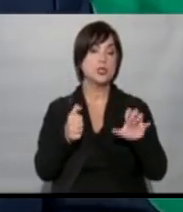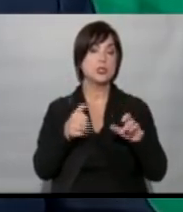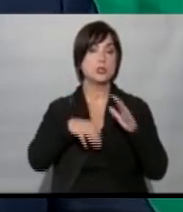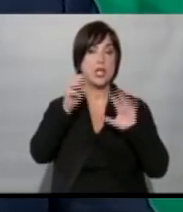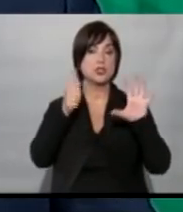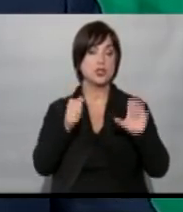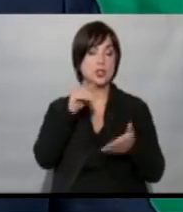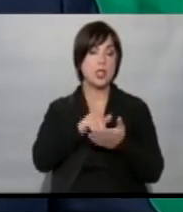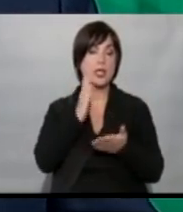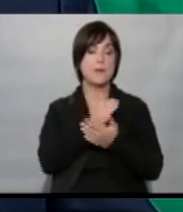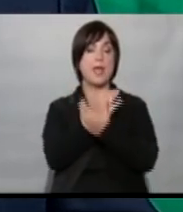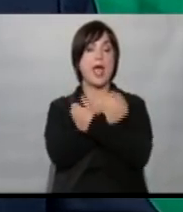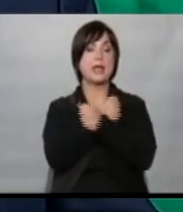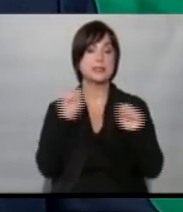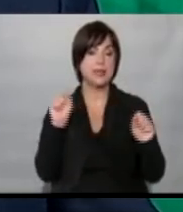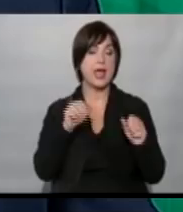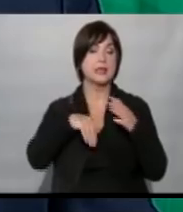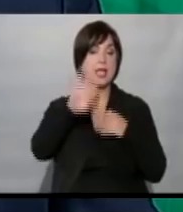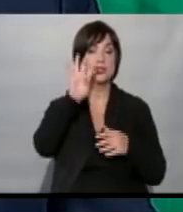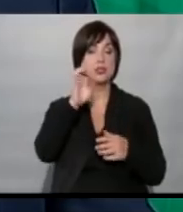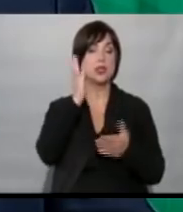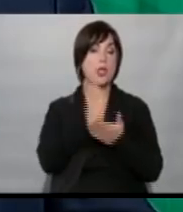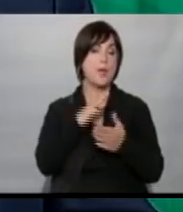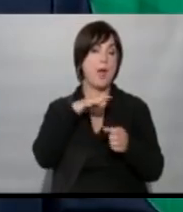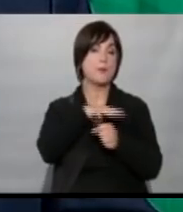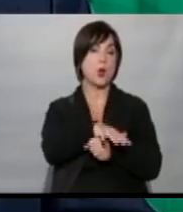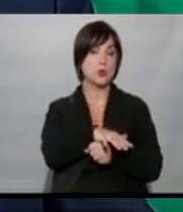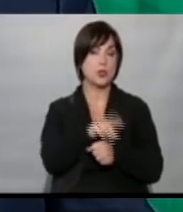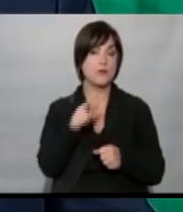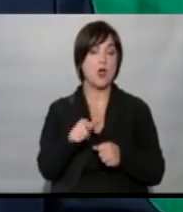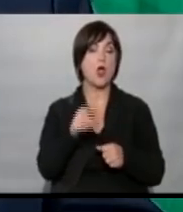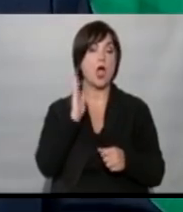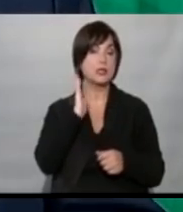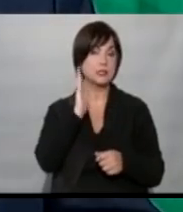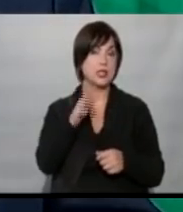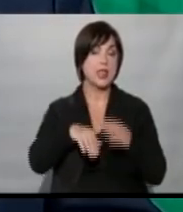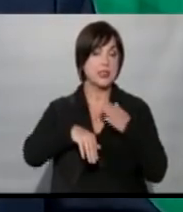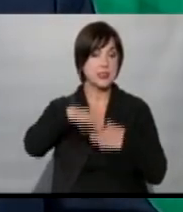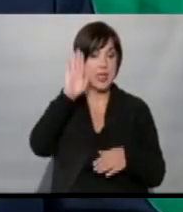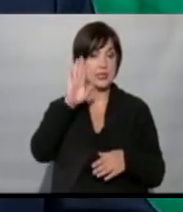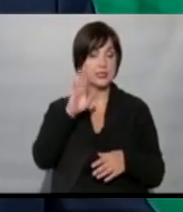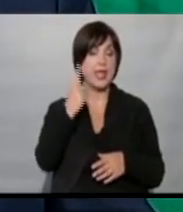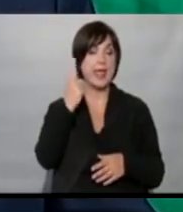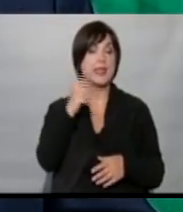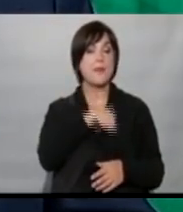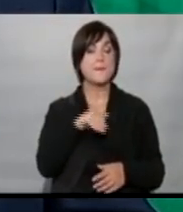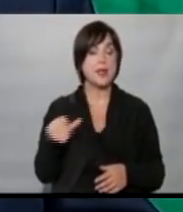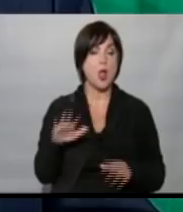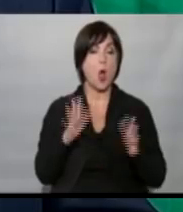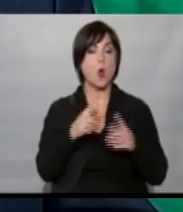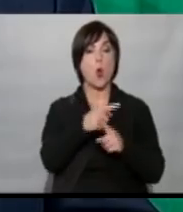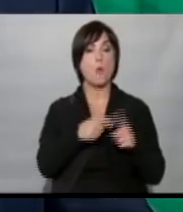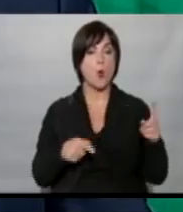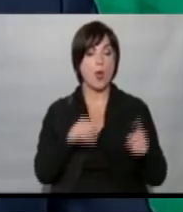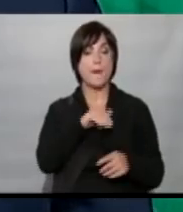600 илјади ќе беа за, нешто над 400 илјади ќе беа против. Во ситуација на излезени над нешто над 1 милион, околу